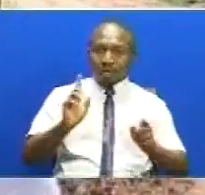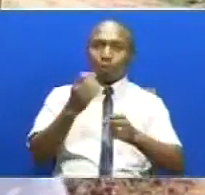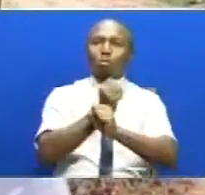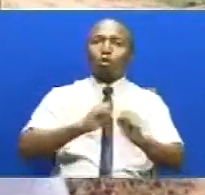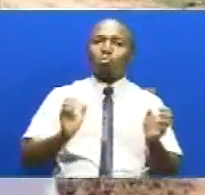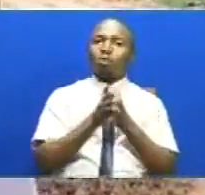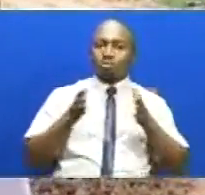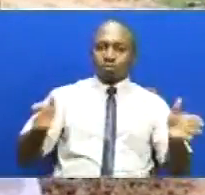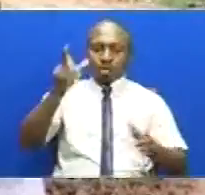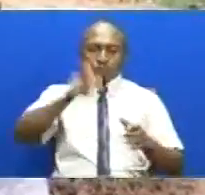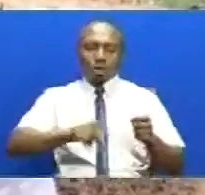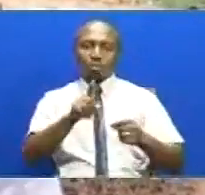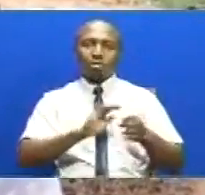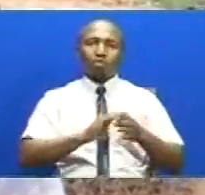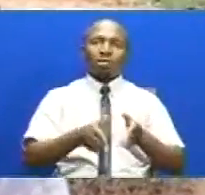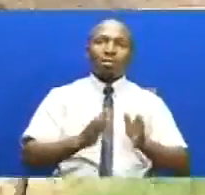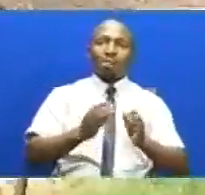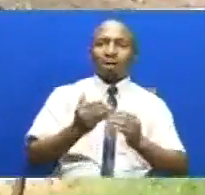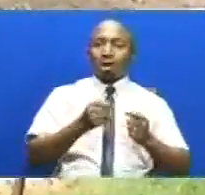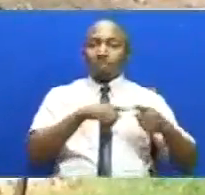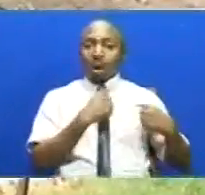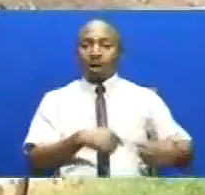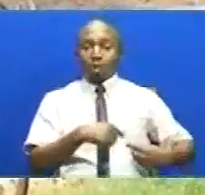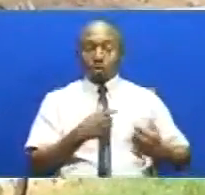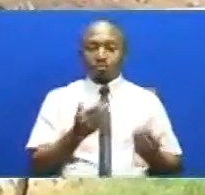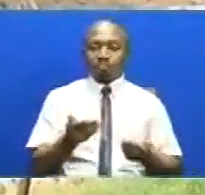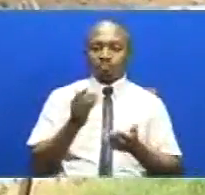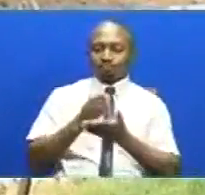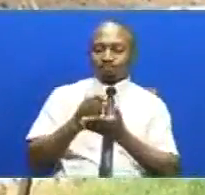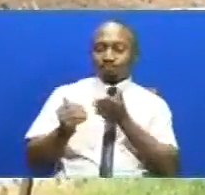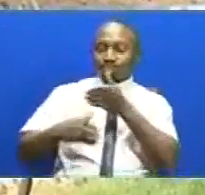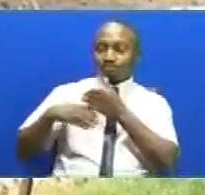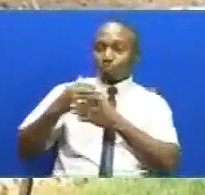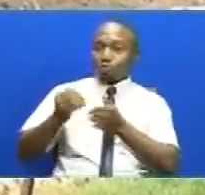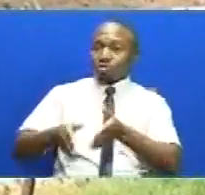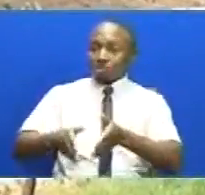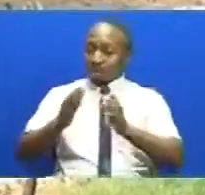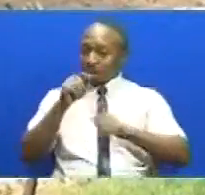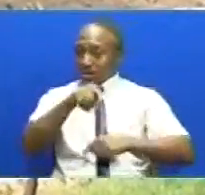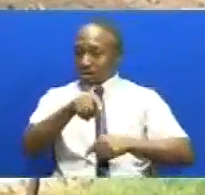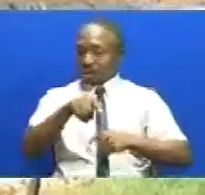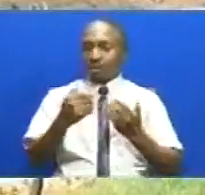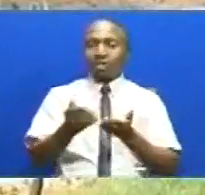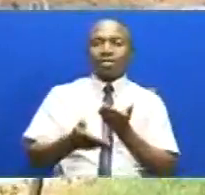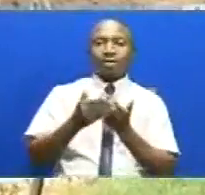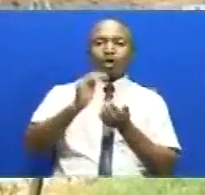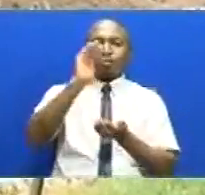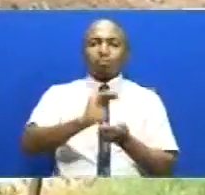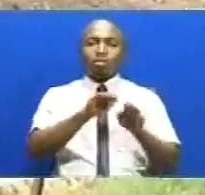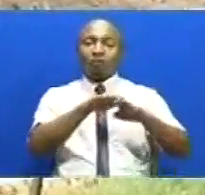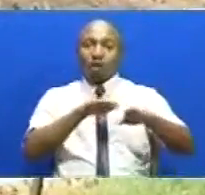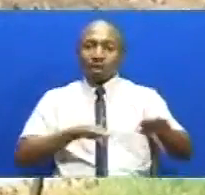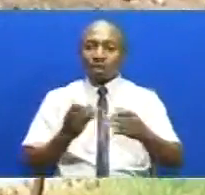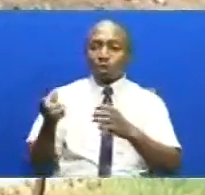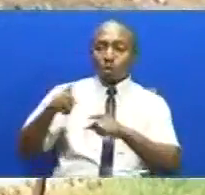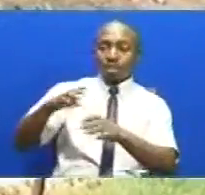mkubwa kwa watu wanaotumia barabara ya Bagamoyo. Kweli swala la ujenzi wa barabara litasaidia kupunguza foleni na kuongeza kipato kwa